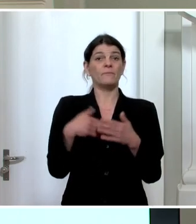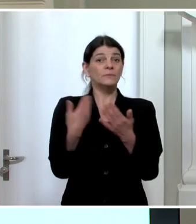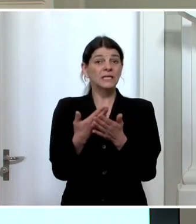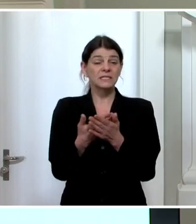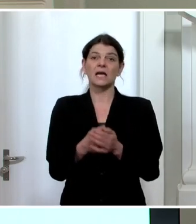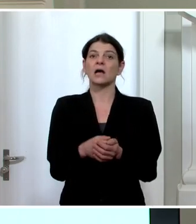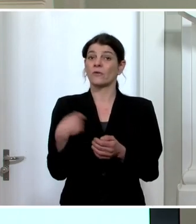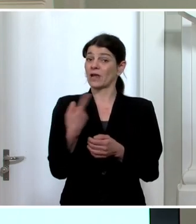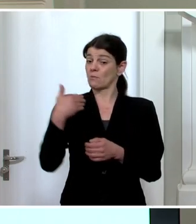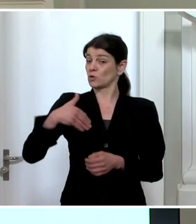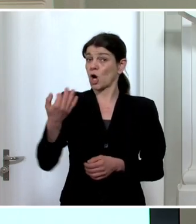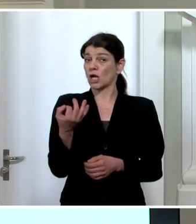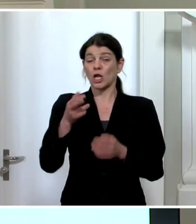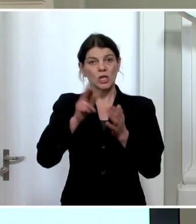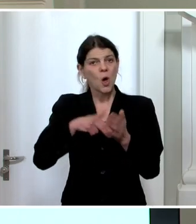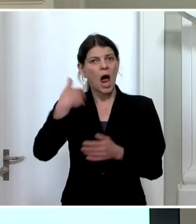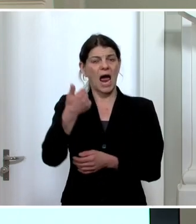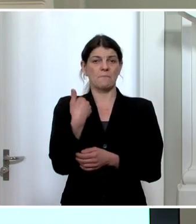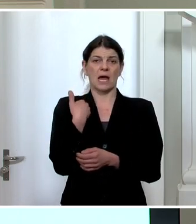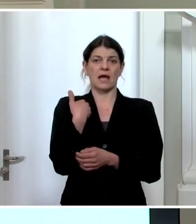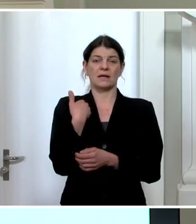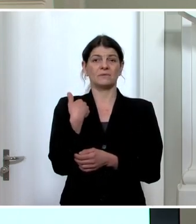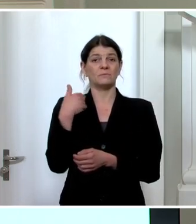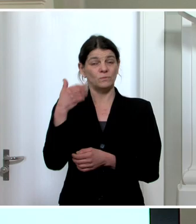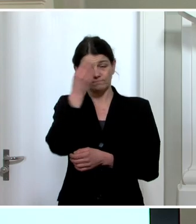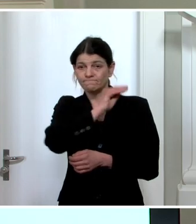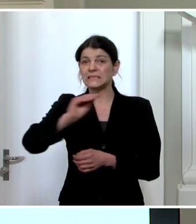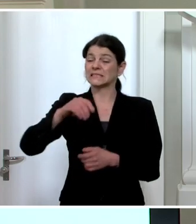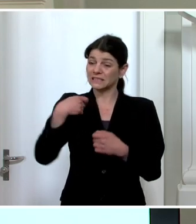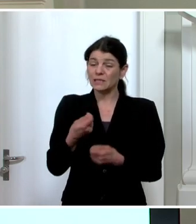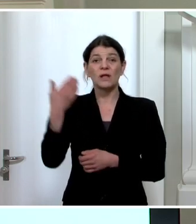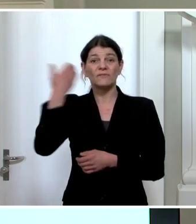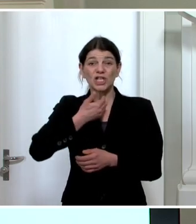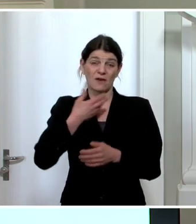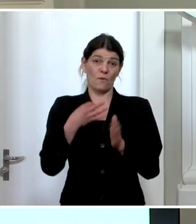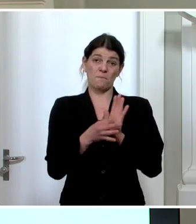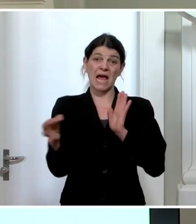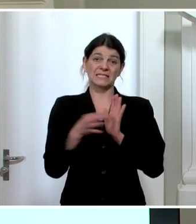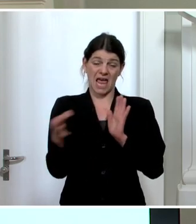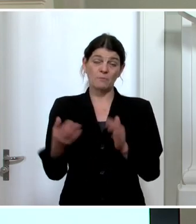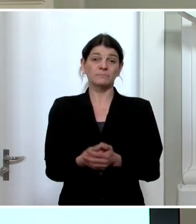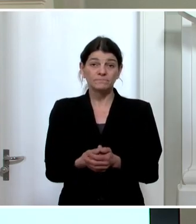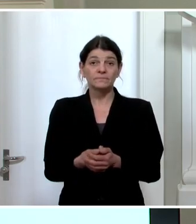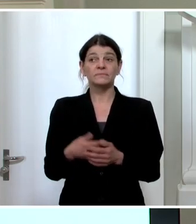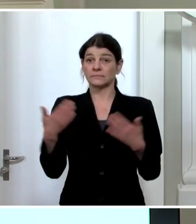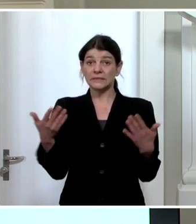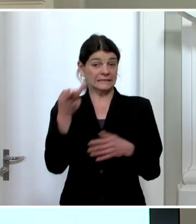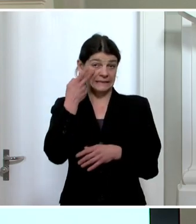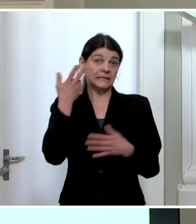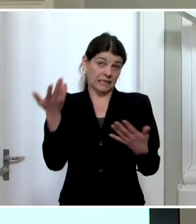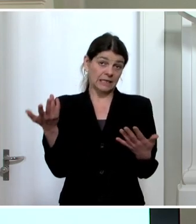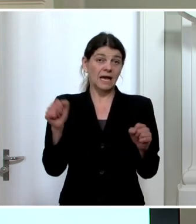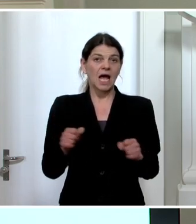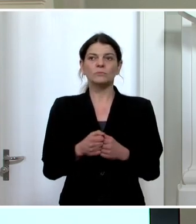deshalb heute erneut über die Verschärfung von Maßnahmen informieren. Diese machen deutlich, dass wir